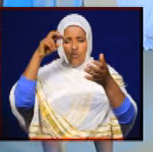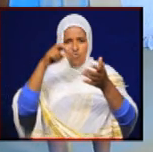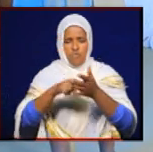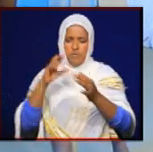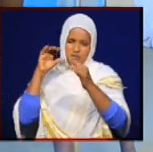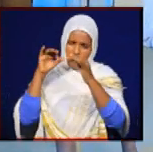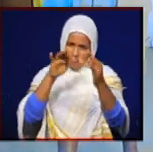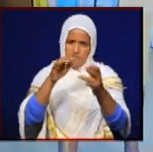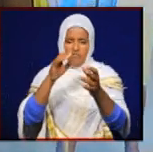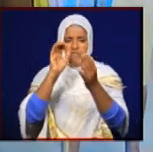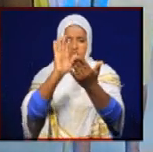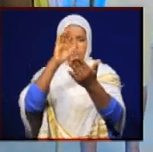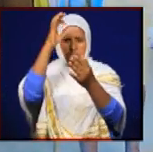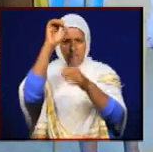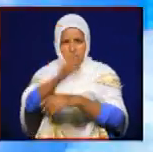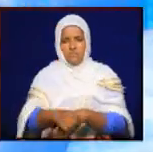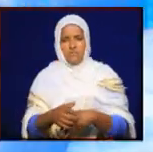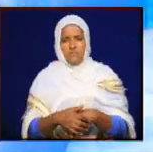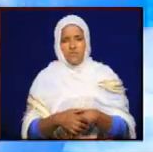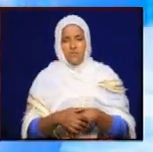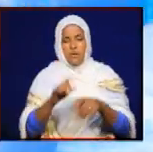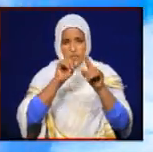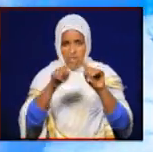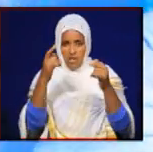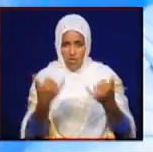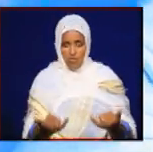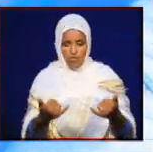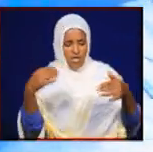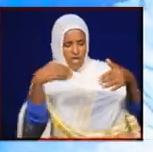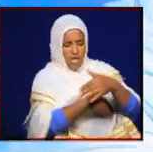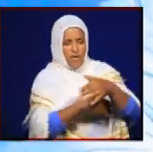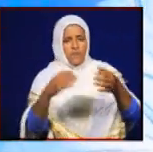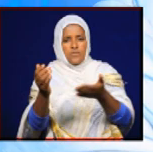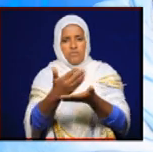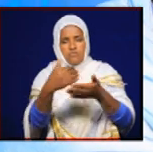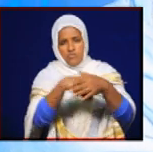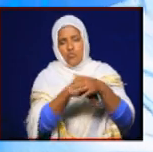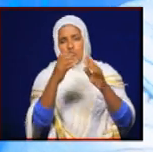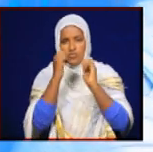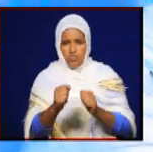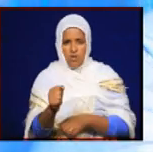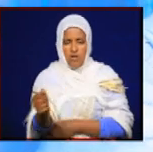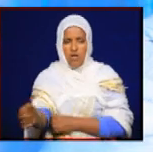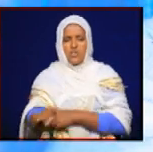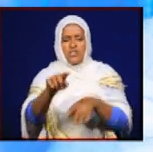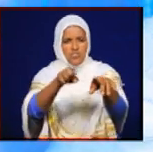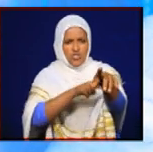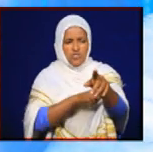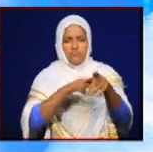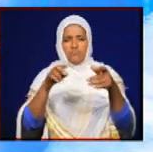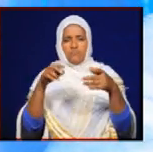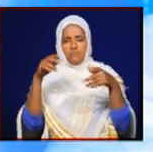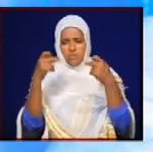ቆሜ ማገታለሁ በሸንጎ ፍጥረታል። በተለይ አሁን የገቢ ምንጭም ሊሆን ይችላል